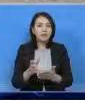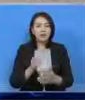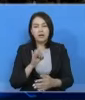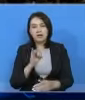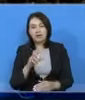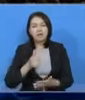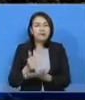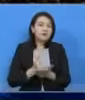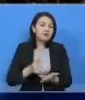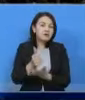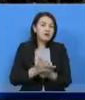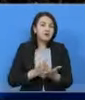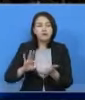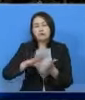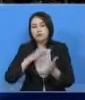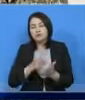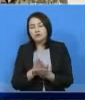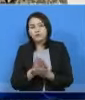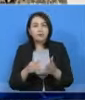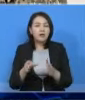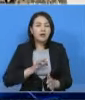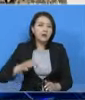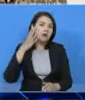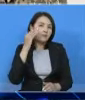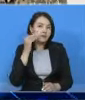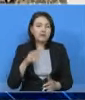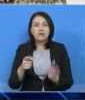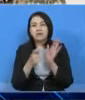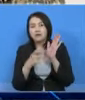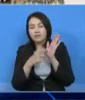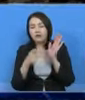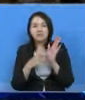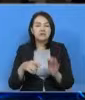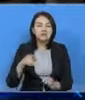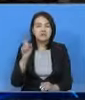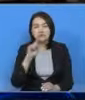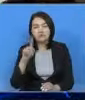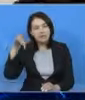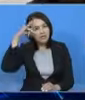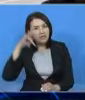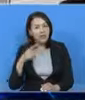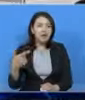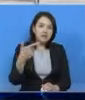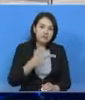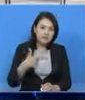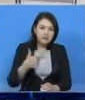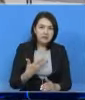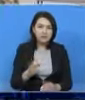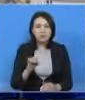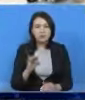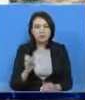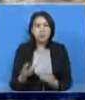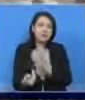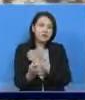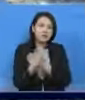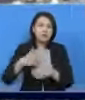состав военнослужащих срочной службы из таких областей, как Алматинская, Карагандинская, Западно-Казахстанская, Атырауская. Евгений Бобров